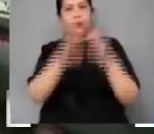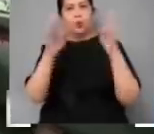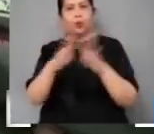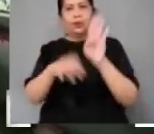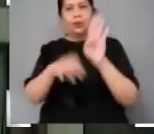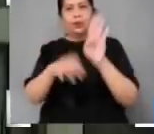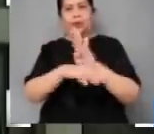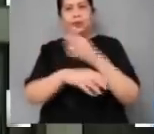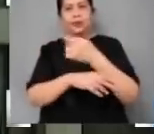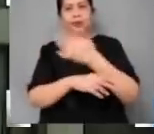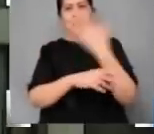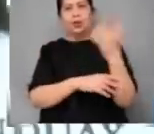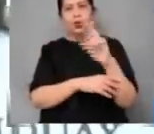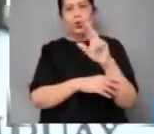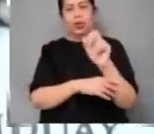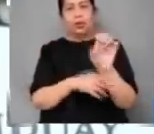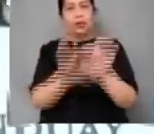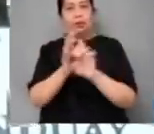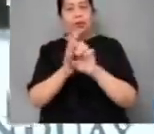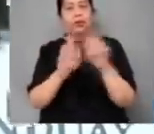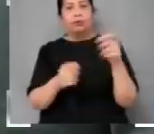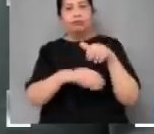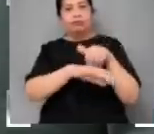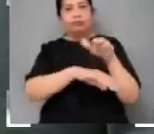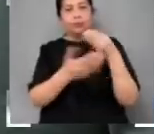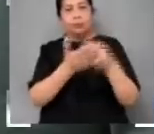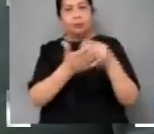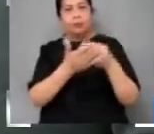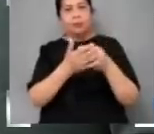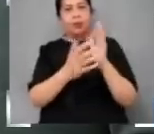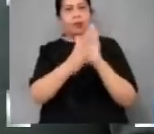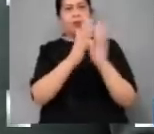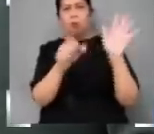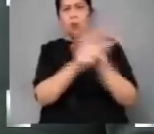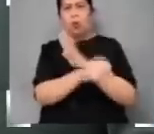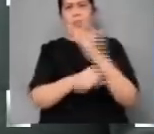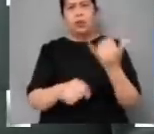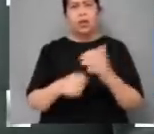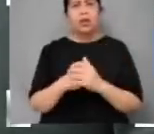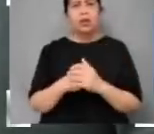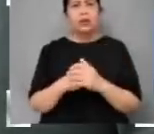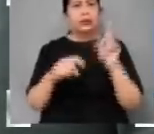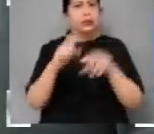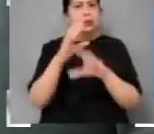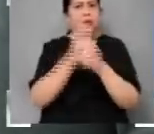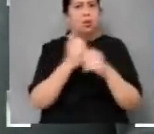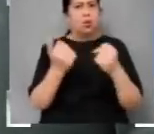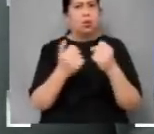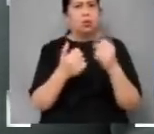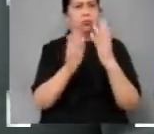Luna, gaya ng remittance center na dinagsa ng mga residente. Puno na. Hindi makakuha ngayon ang pumipila